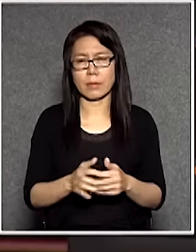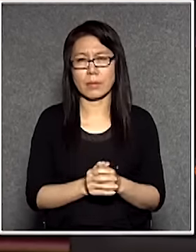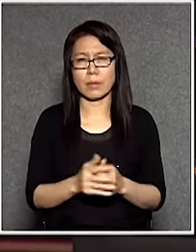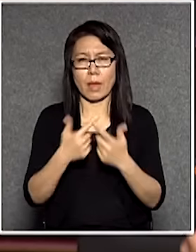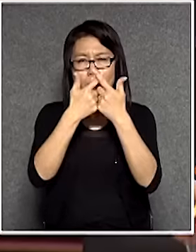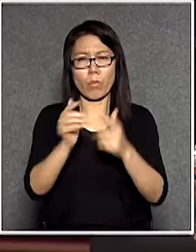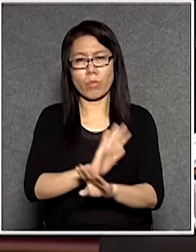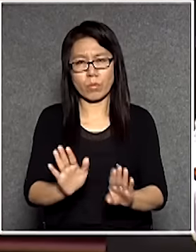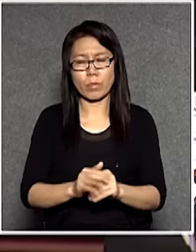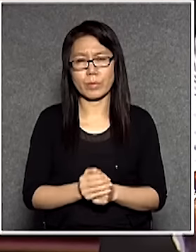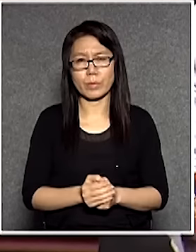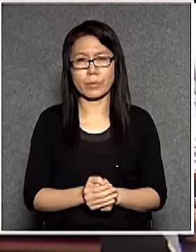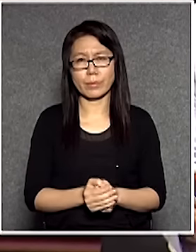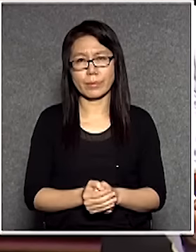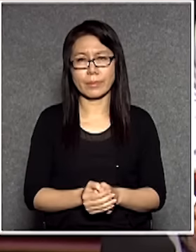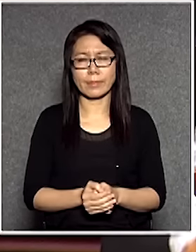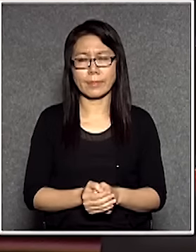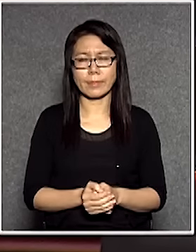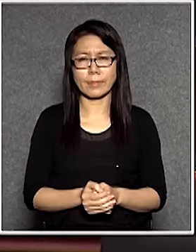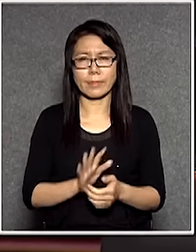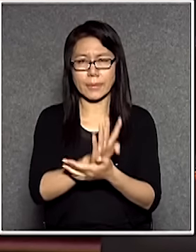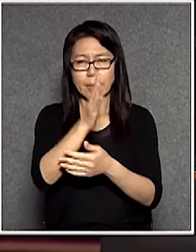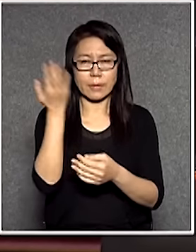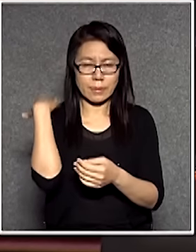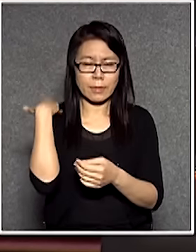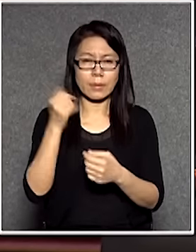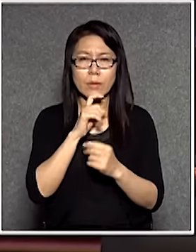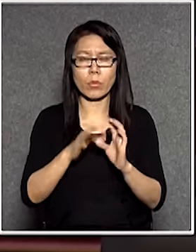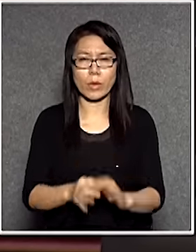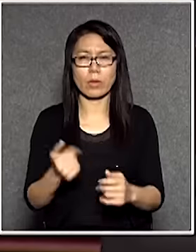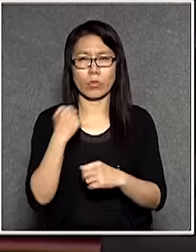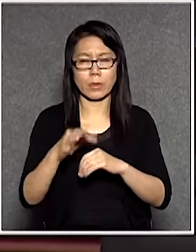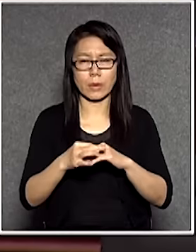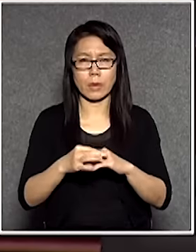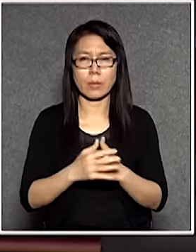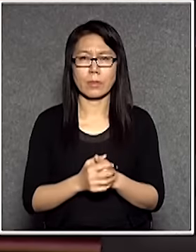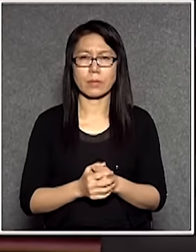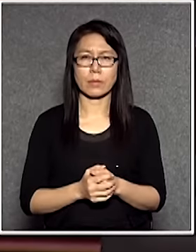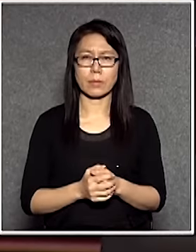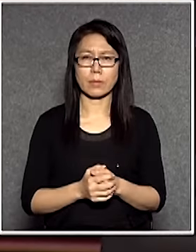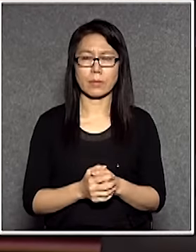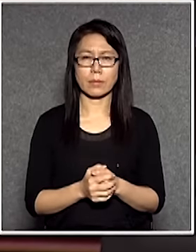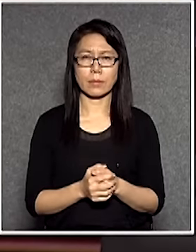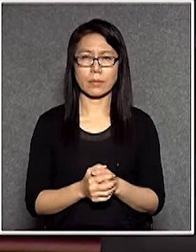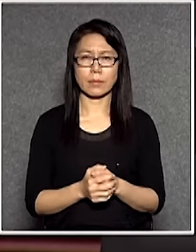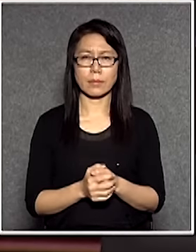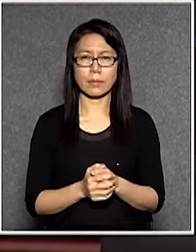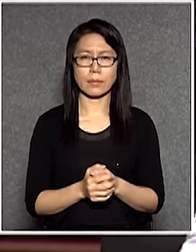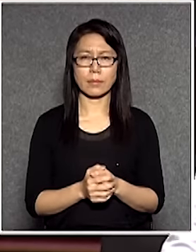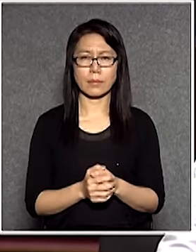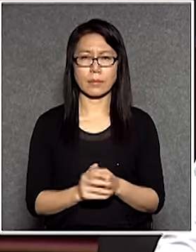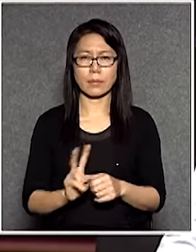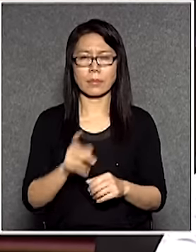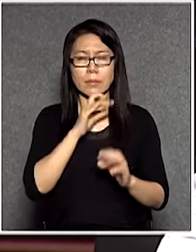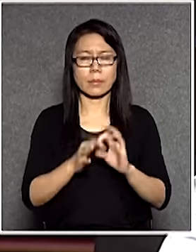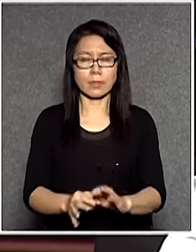的。即是4年多前，我在一個有關強積金 的又是相關